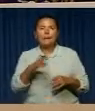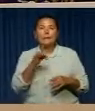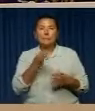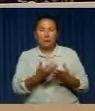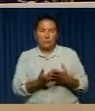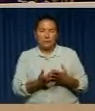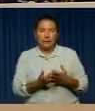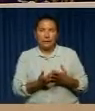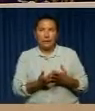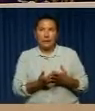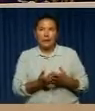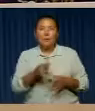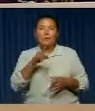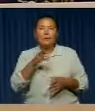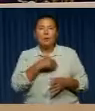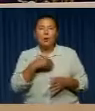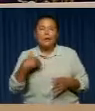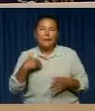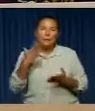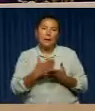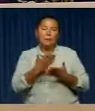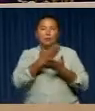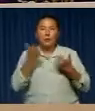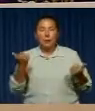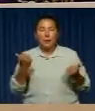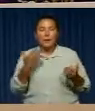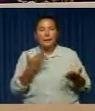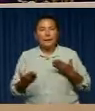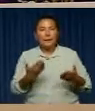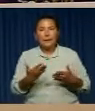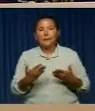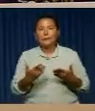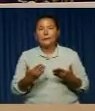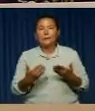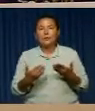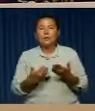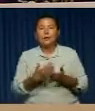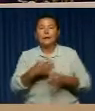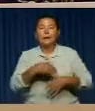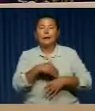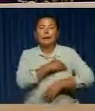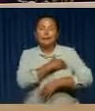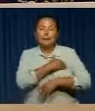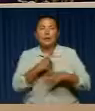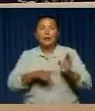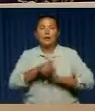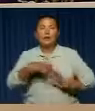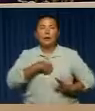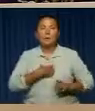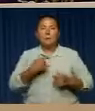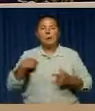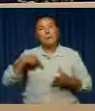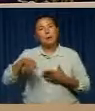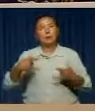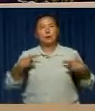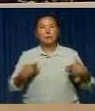қосылған жағдайда пневмония ауру бар ма, жоқ па? Егер жаңа қызуладым, жаңа жөтеліп бастадым, мен барып рентген